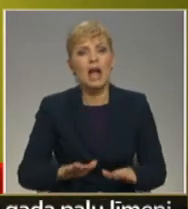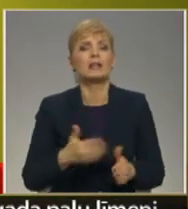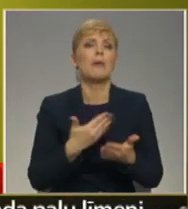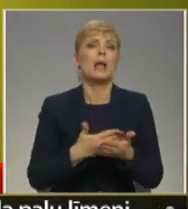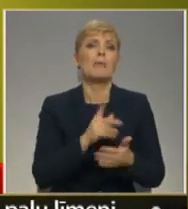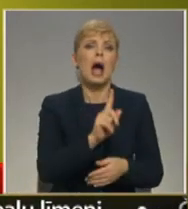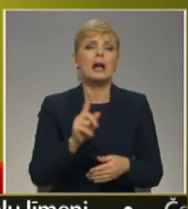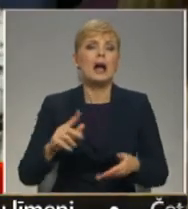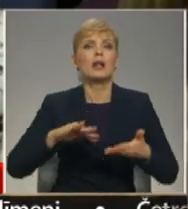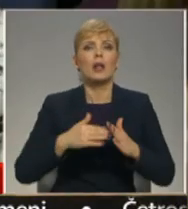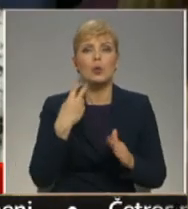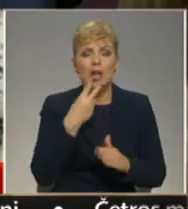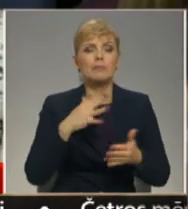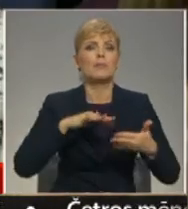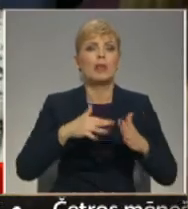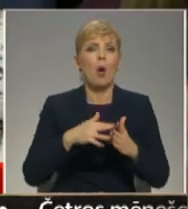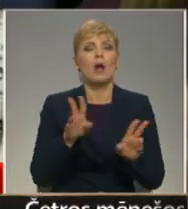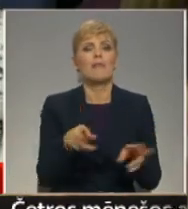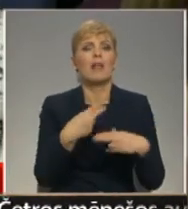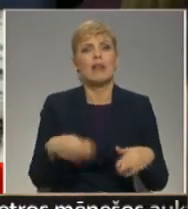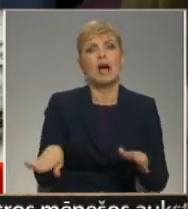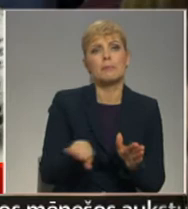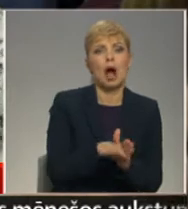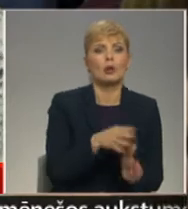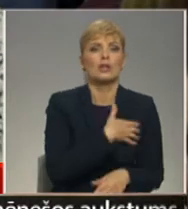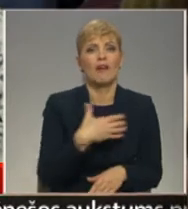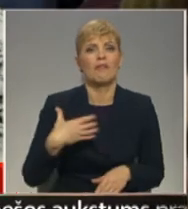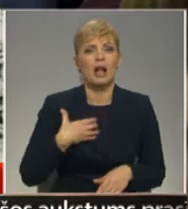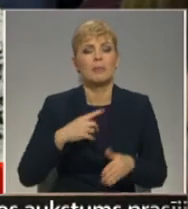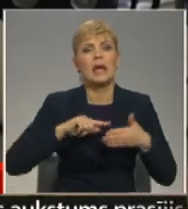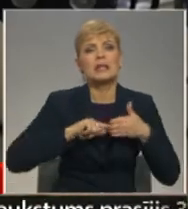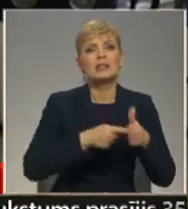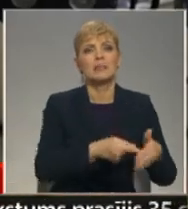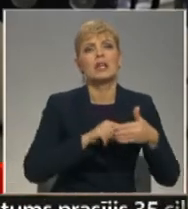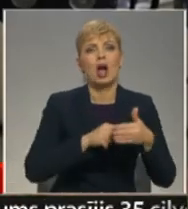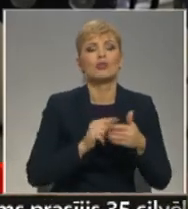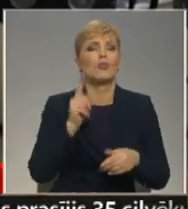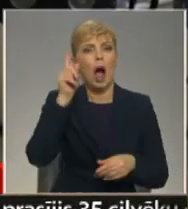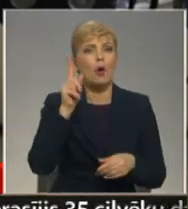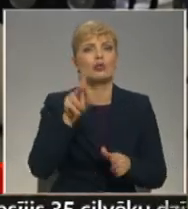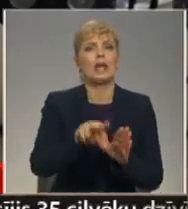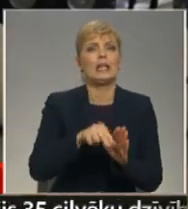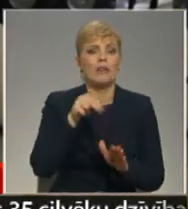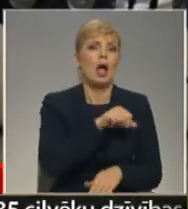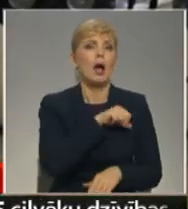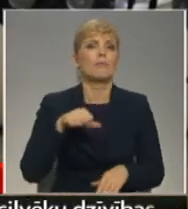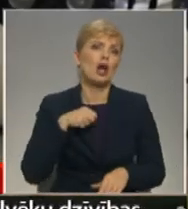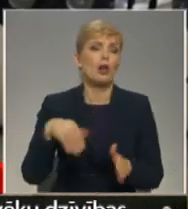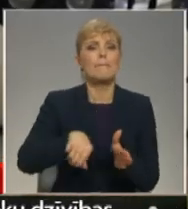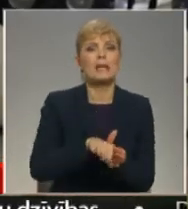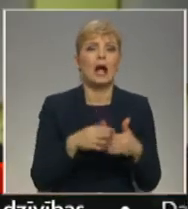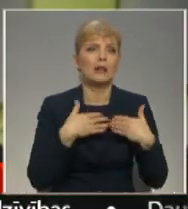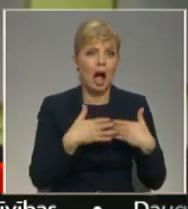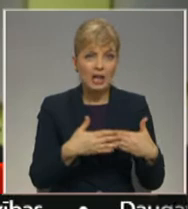katrā vietā, kurš dzīvo. Nevajag pakļauties valdībai, kas spiež visu laiku, lai no augšas kaut ko ievēl. Pašiem vajag aktīvāk